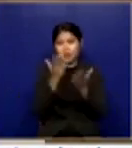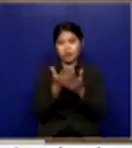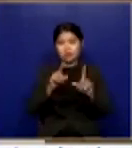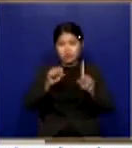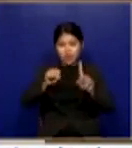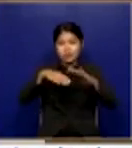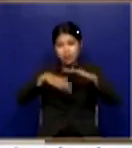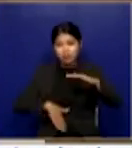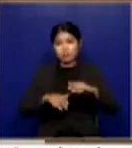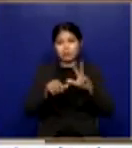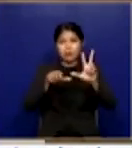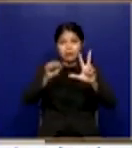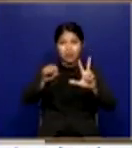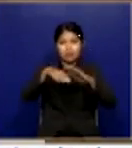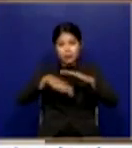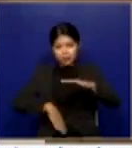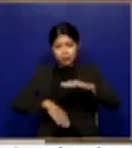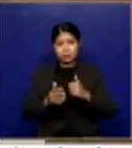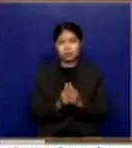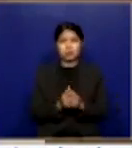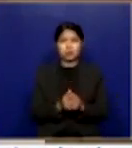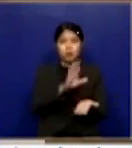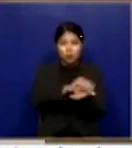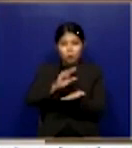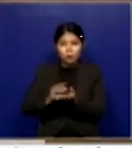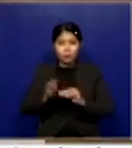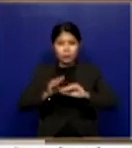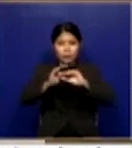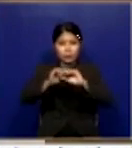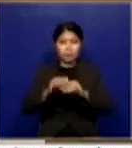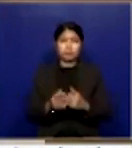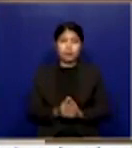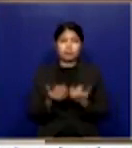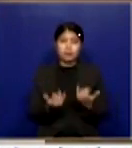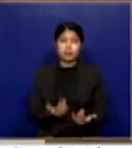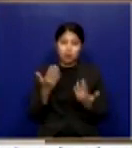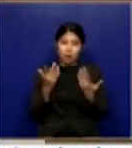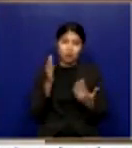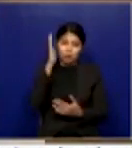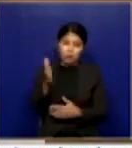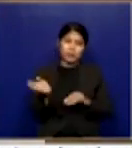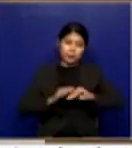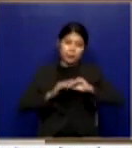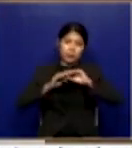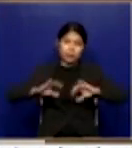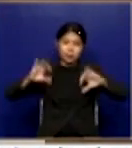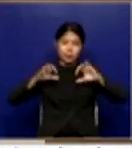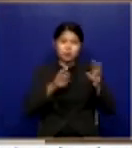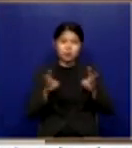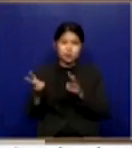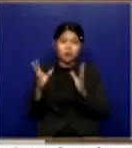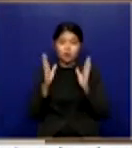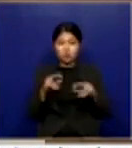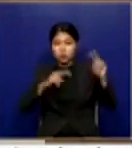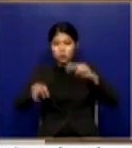แสนตามกว่า 3แสนตามหลังจากนั้นก็มีตัวเลขเพิ่มขึ้นจะเดี๋ยวก็มีเพิ่มขึ้นเดียวครับพระบาทก็จะมีว่าการคน